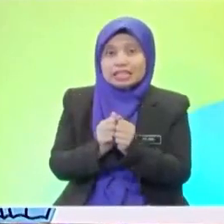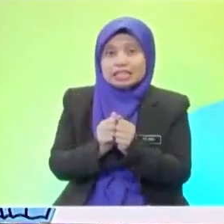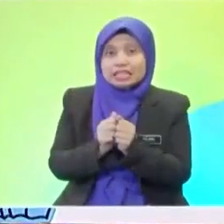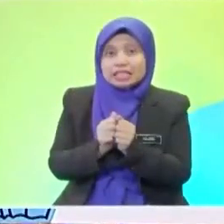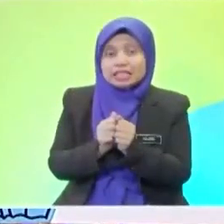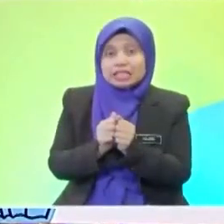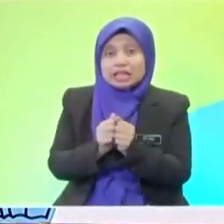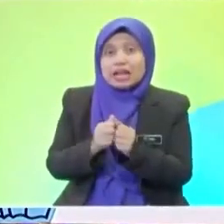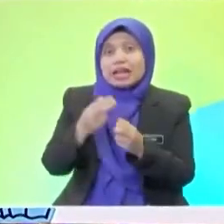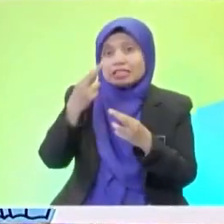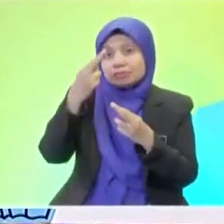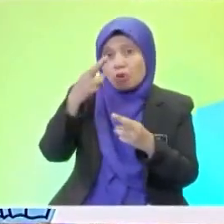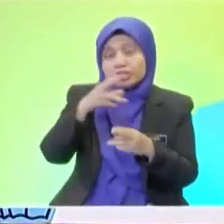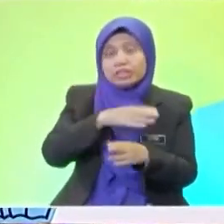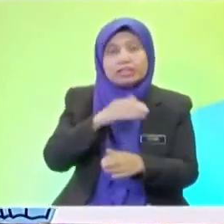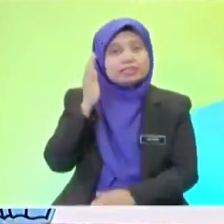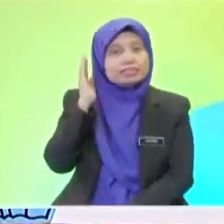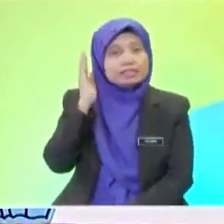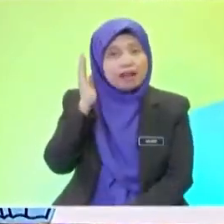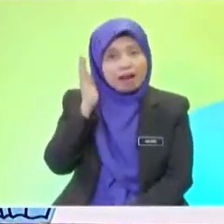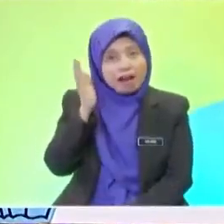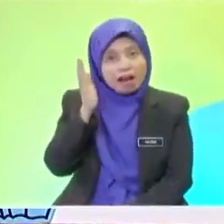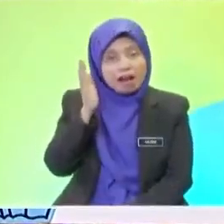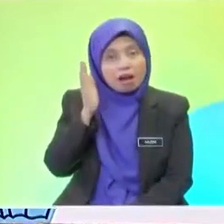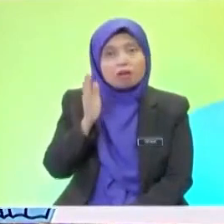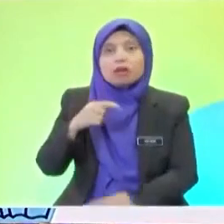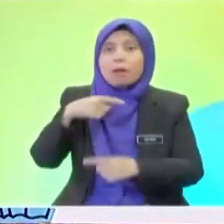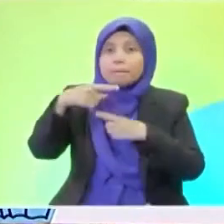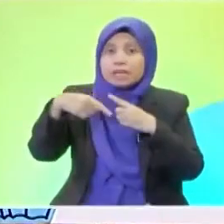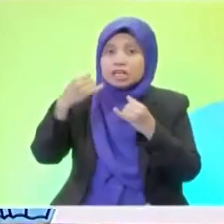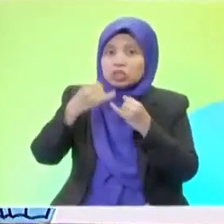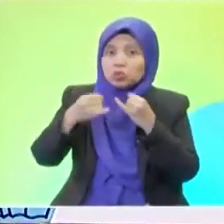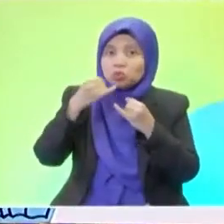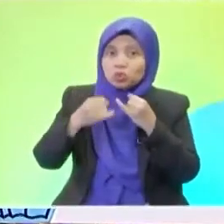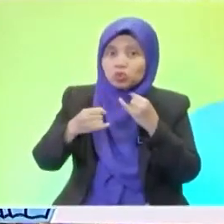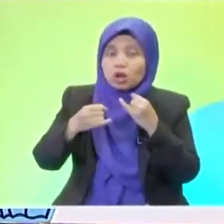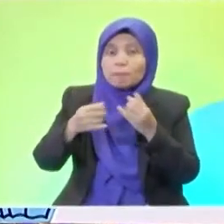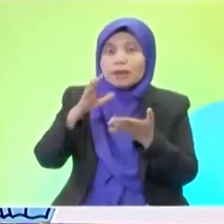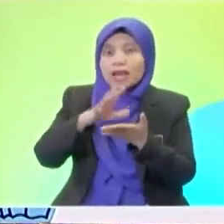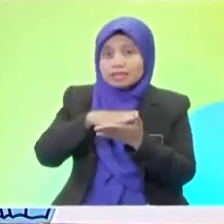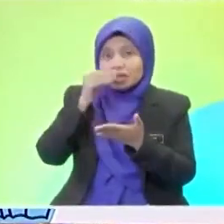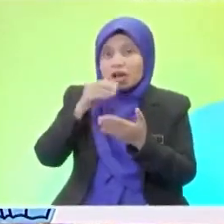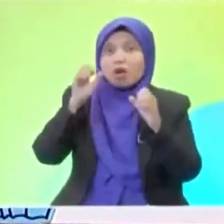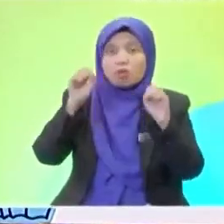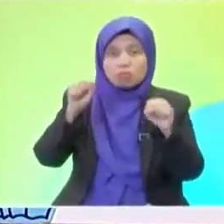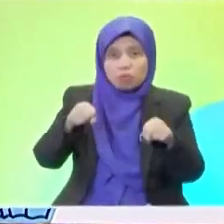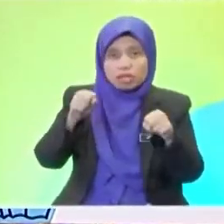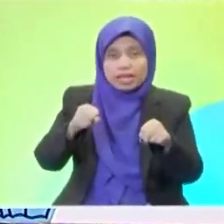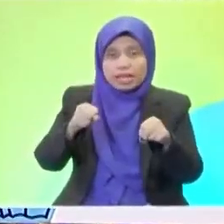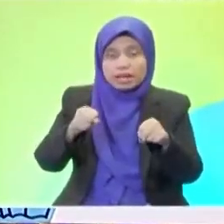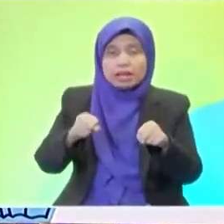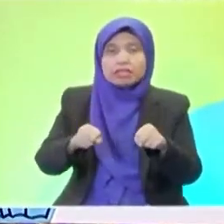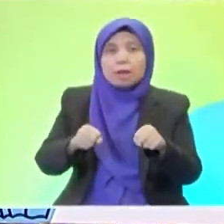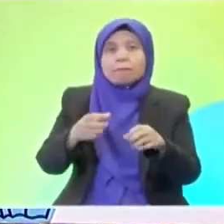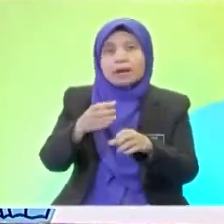merespon dan juga mendengar agar murid-murid di ujung siaran ini akan dapat merespon dengan baik berdasarkan pendengaran dan juga